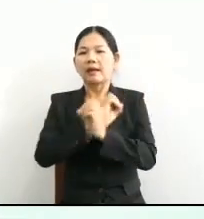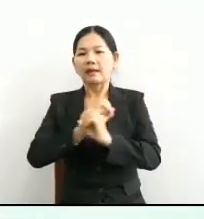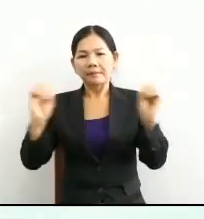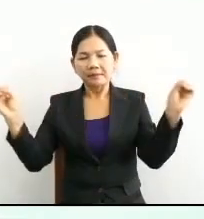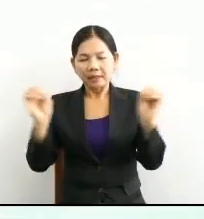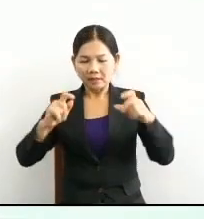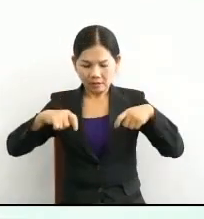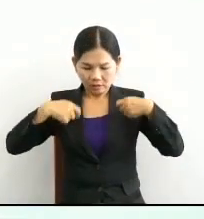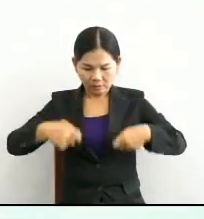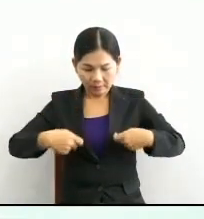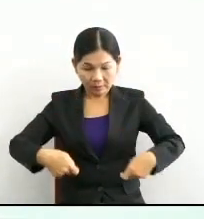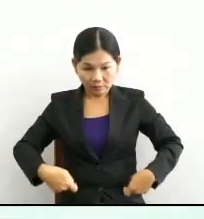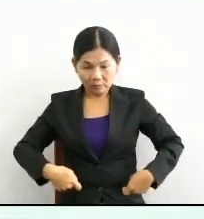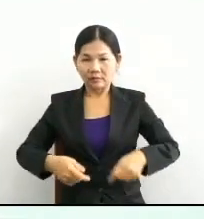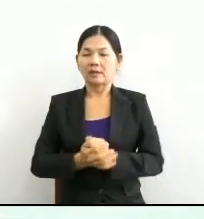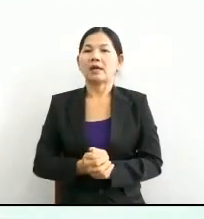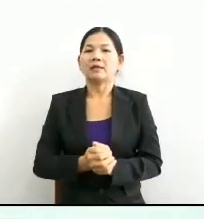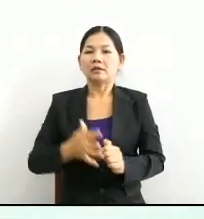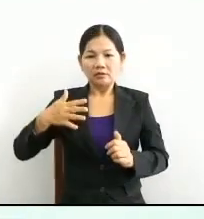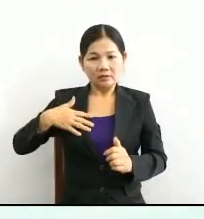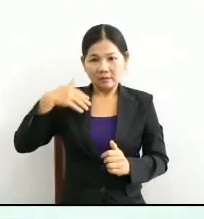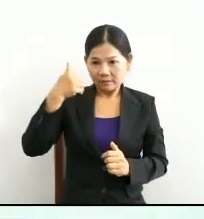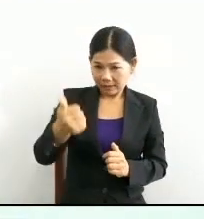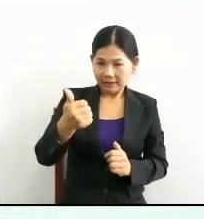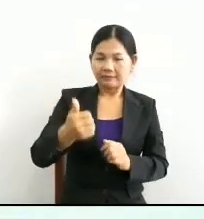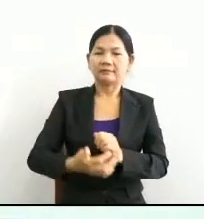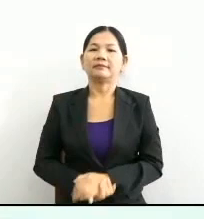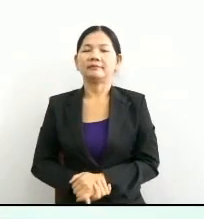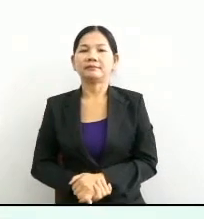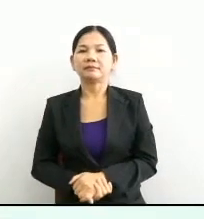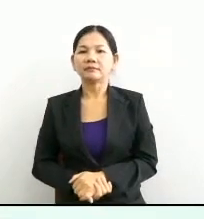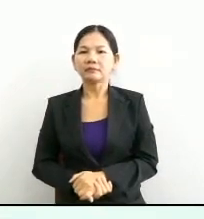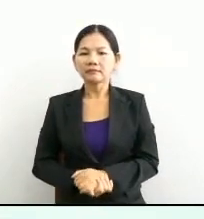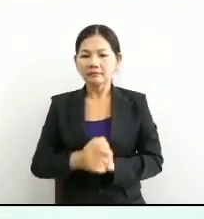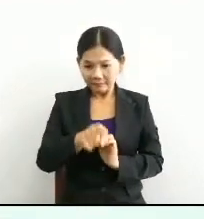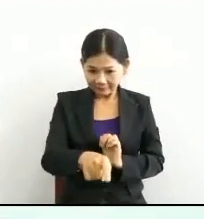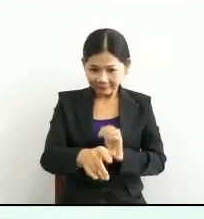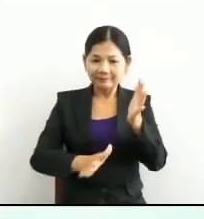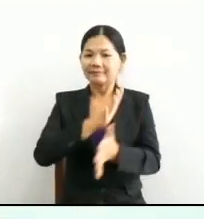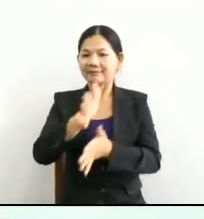ná mân miên rộp xịt đấy sóc sập bài con a được luôn ai